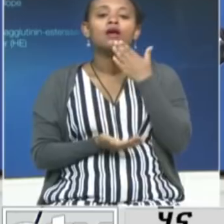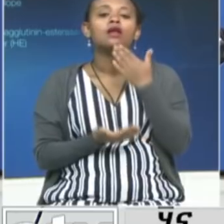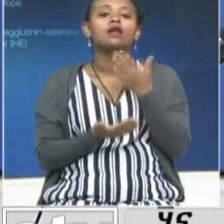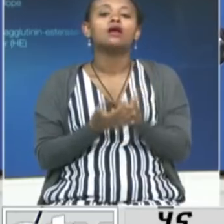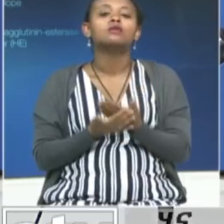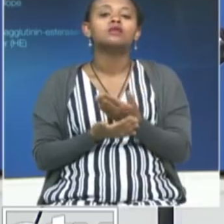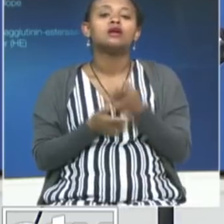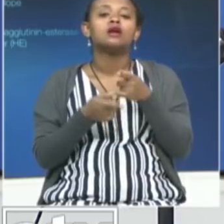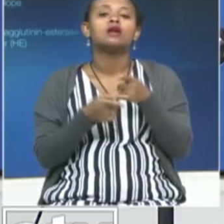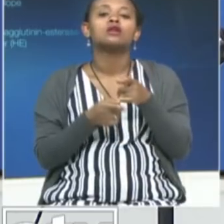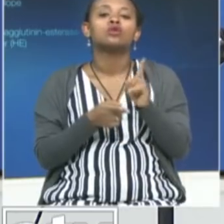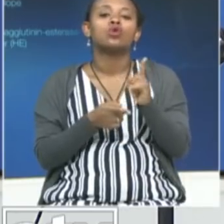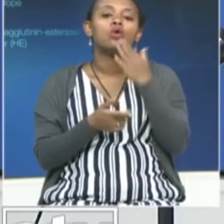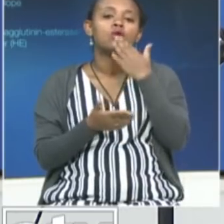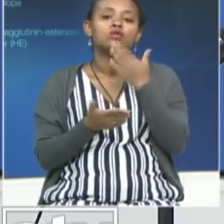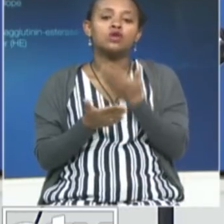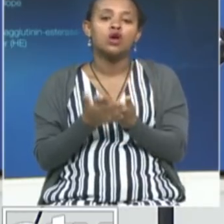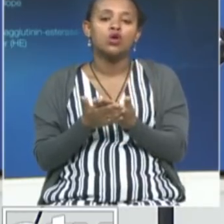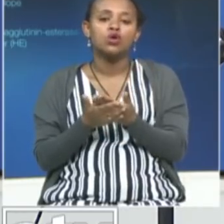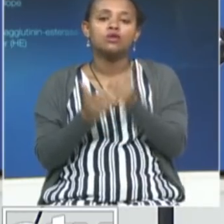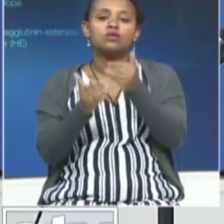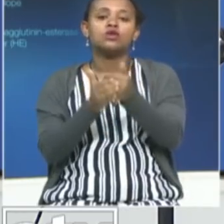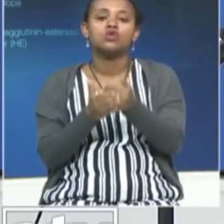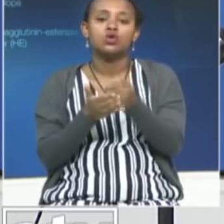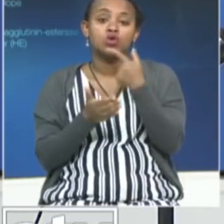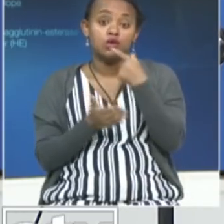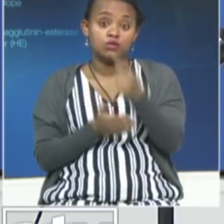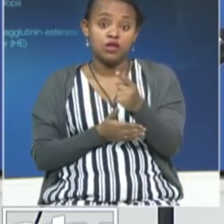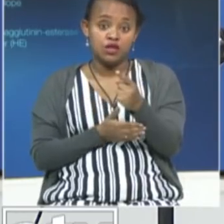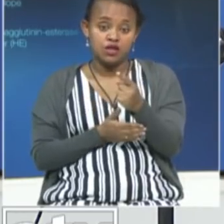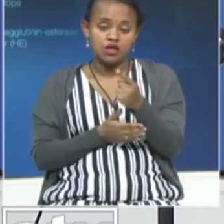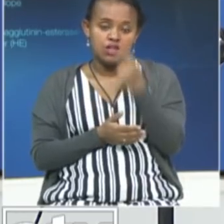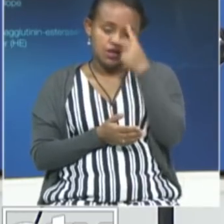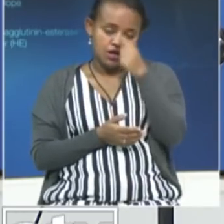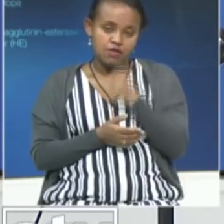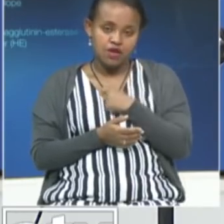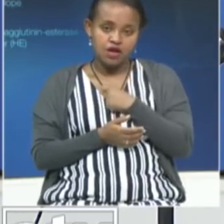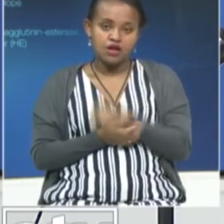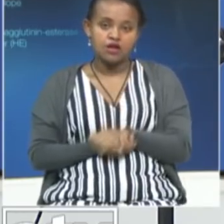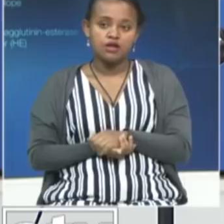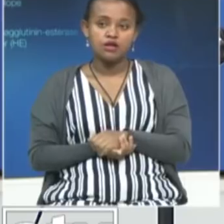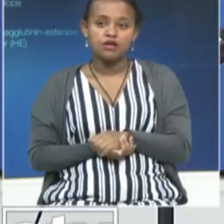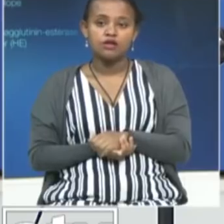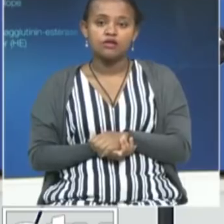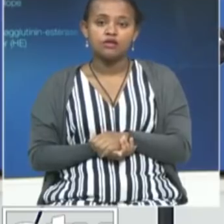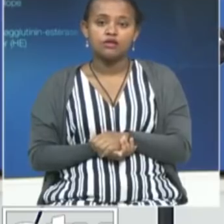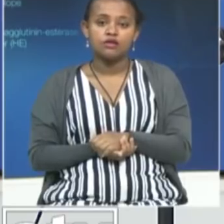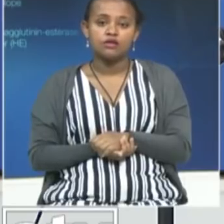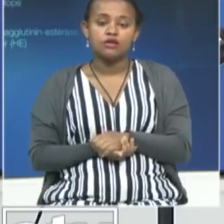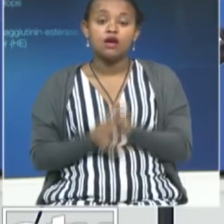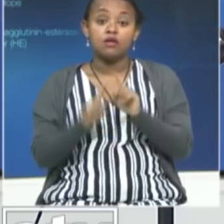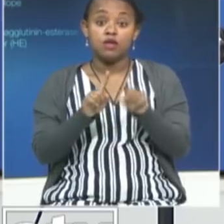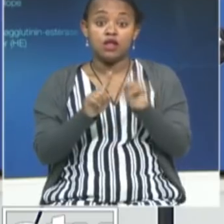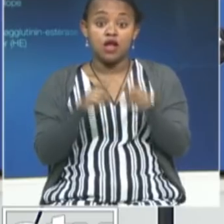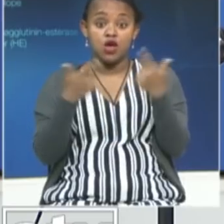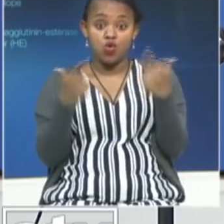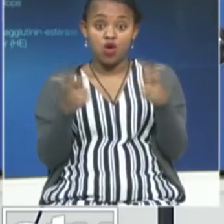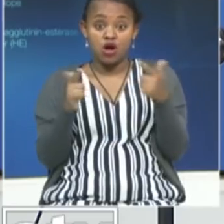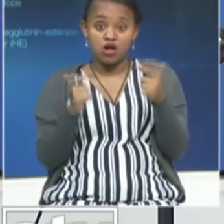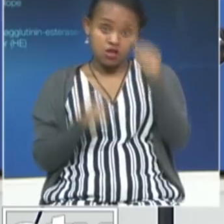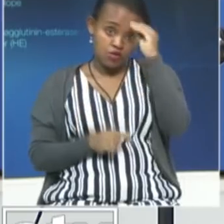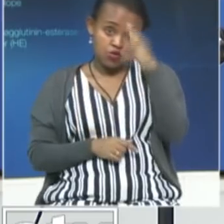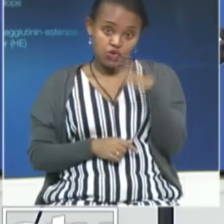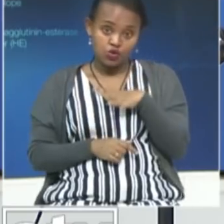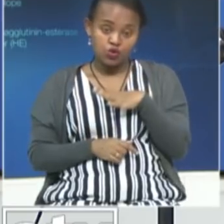እናመሰግናለን። ጥቆማዎትም ምስጋናዎትም ደርሷቸዋል ብለን እናምናለን። መልካም። ይሄ በተለያዩ አጋጣሚዎች